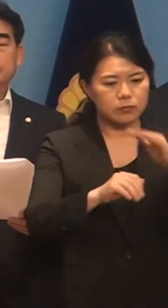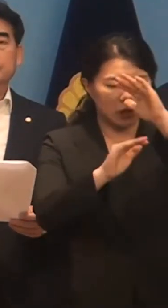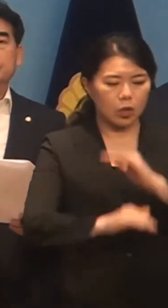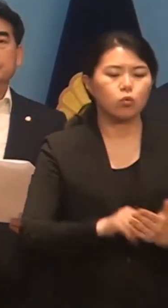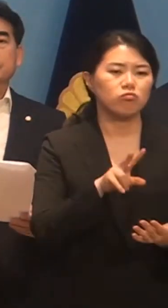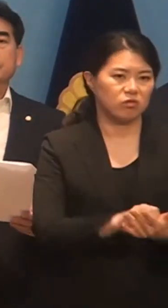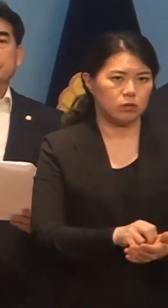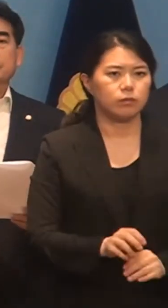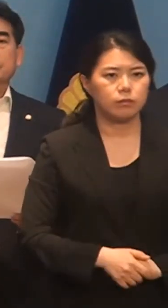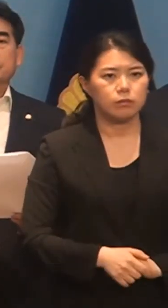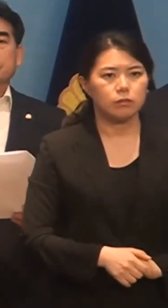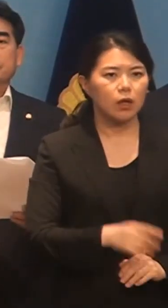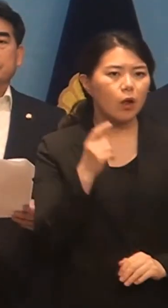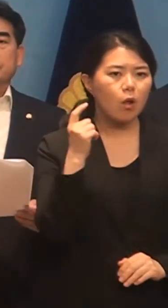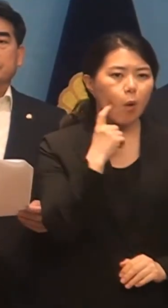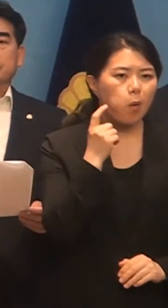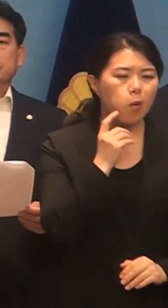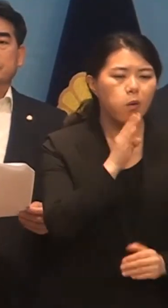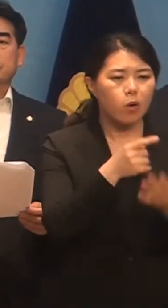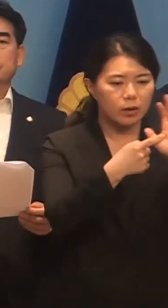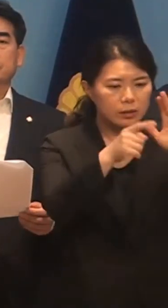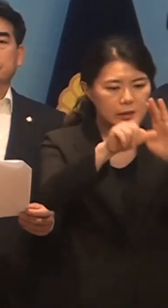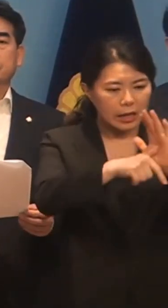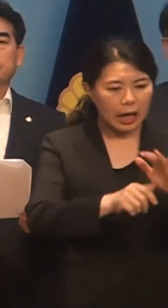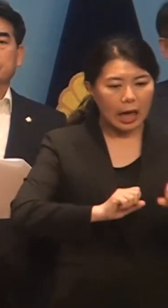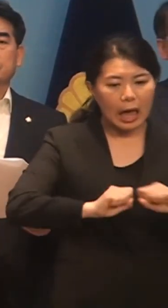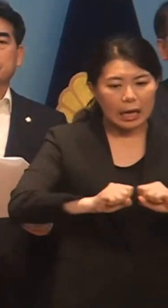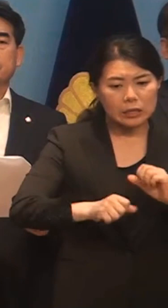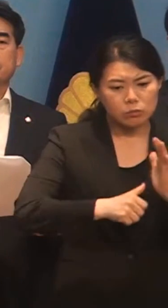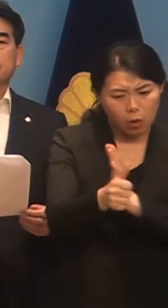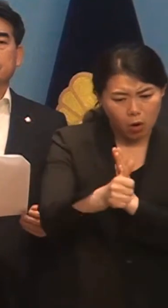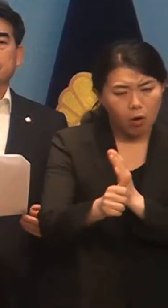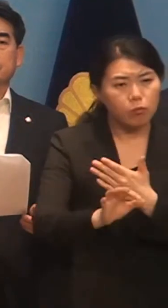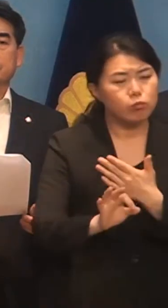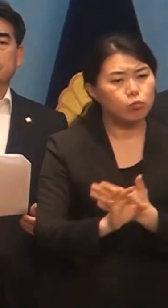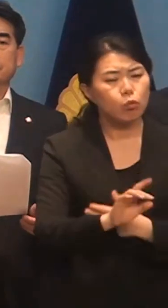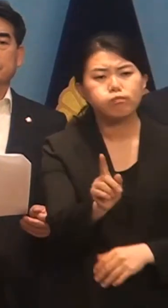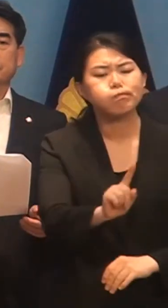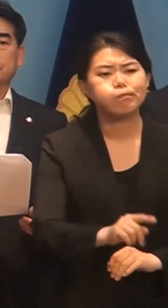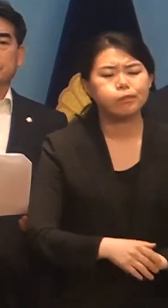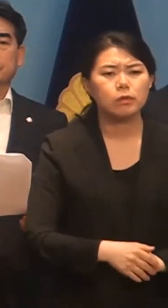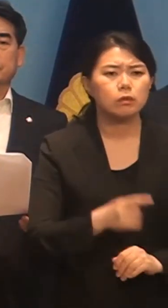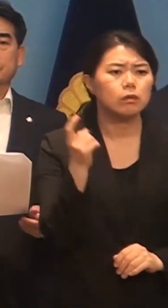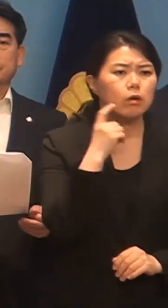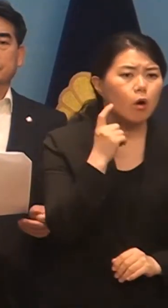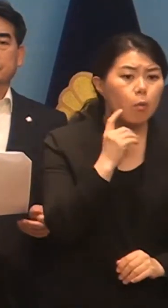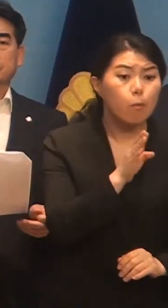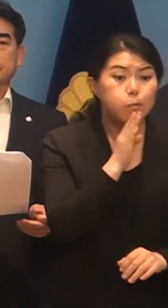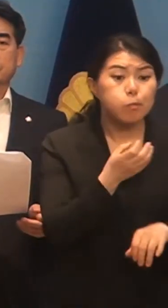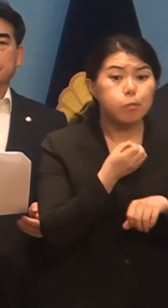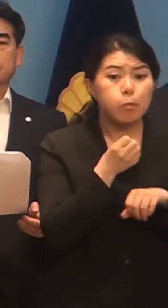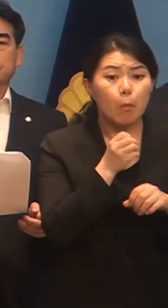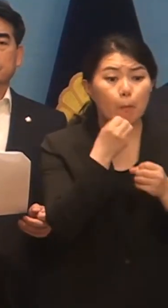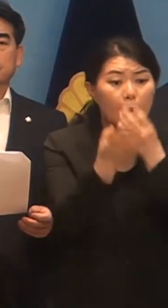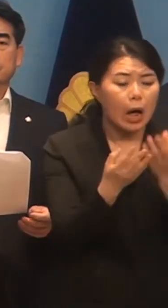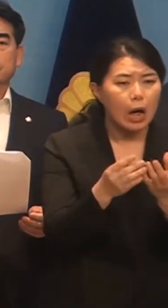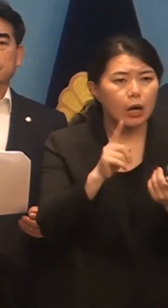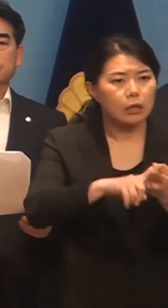문제입니다. 허위사실 공표죄에서 행위를 삭제하면 사실상 허위사실 유표를